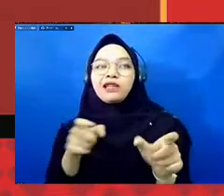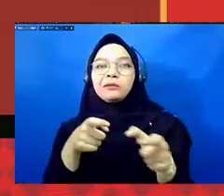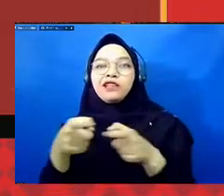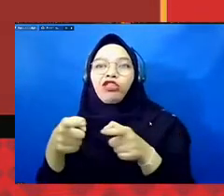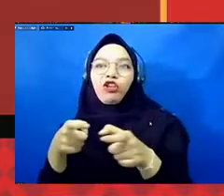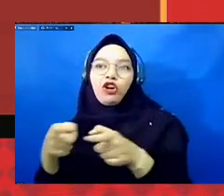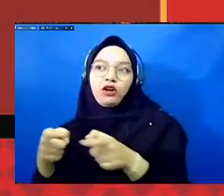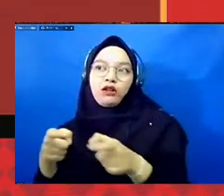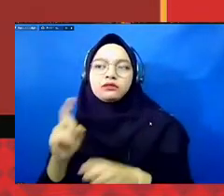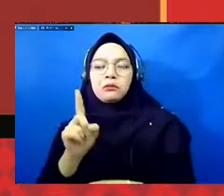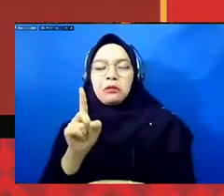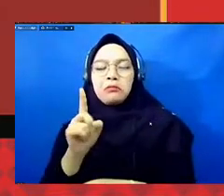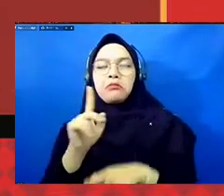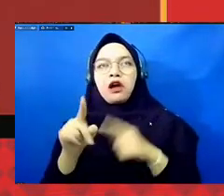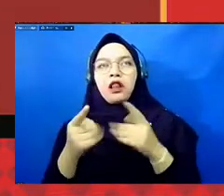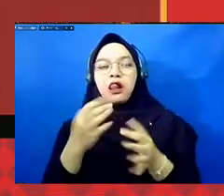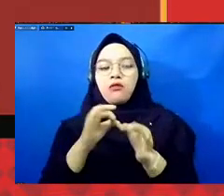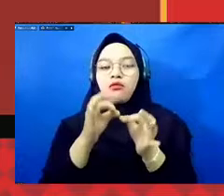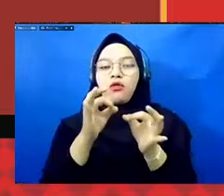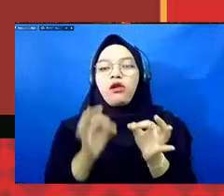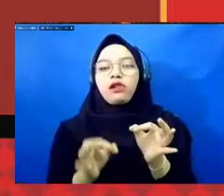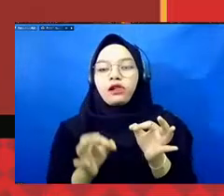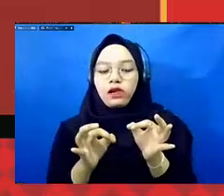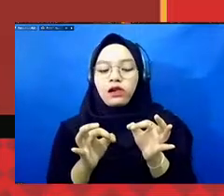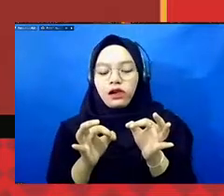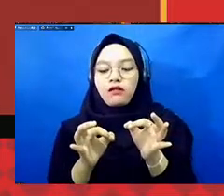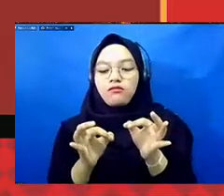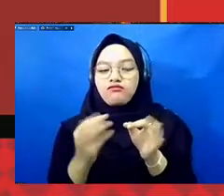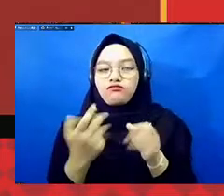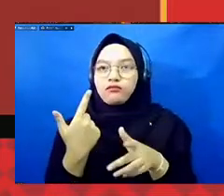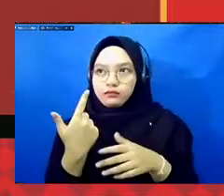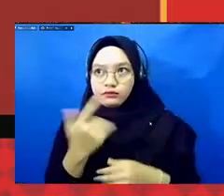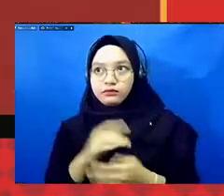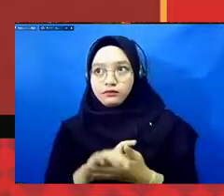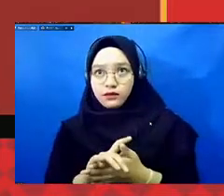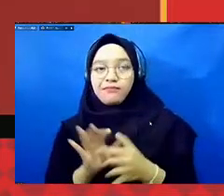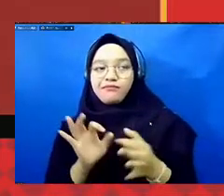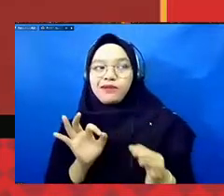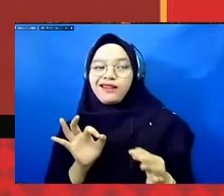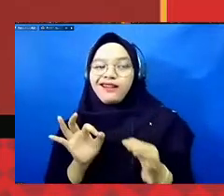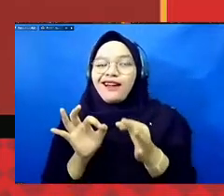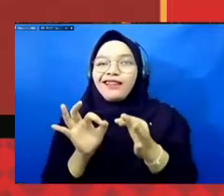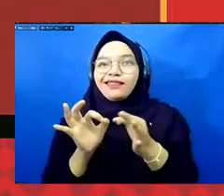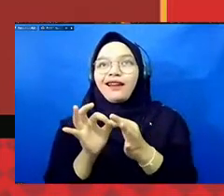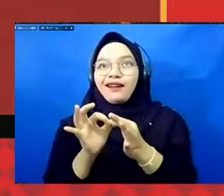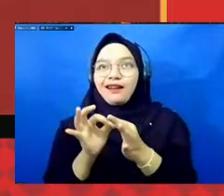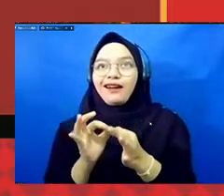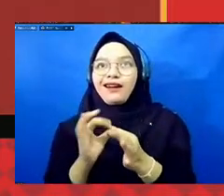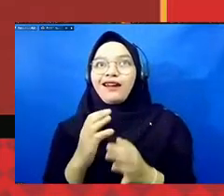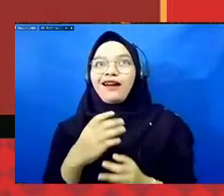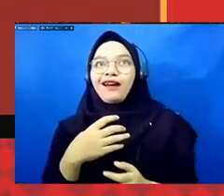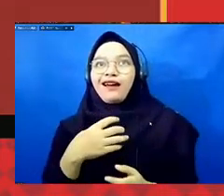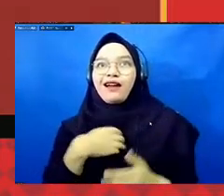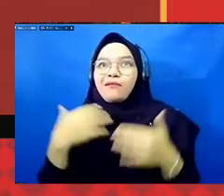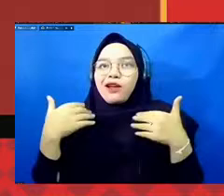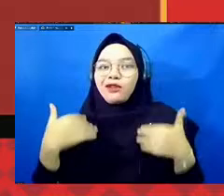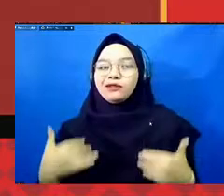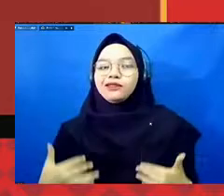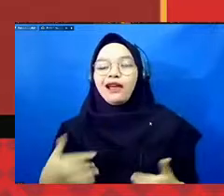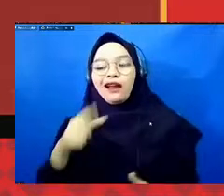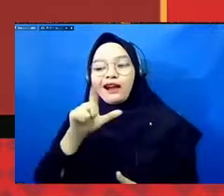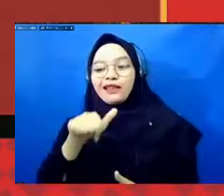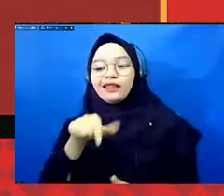kota melakukan human rights approach, kota itu akan berfokus